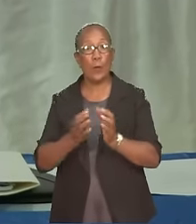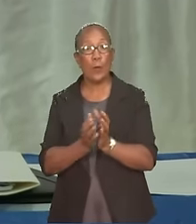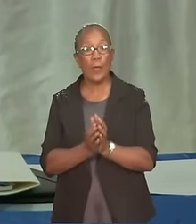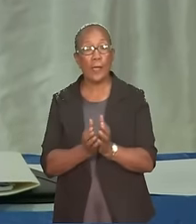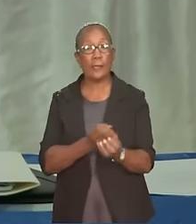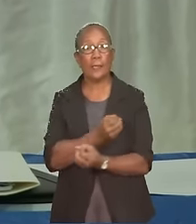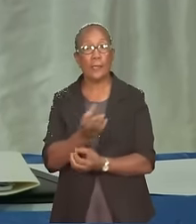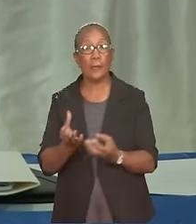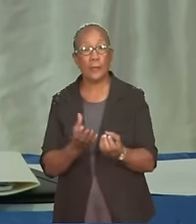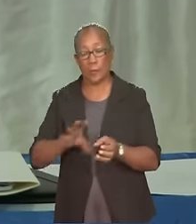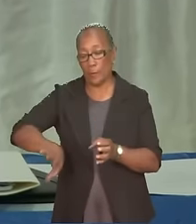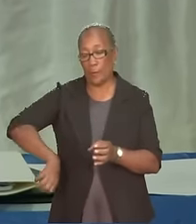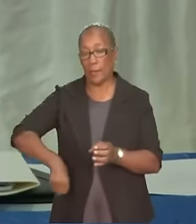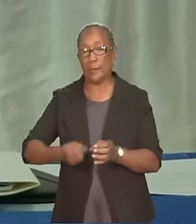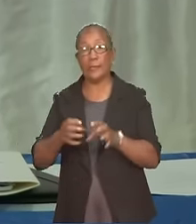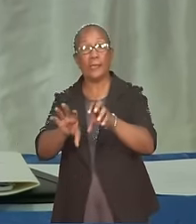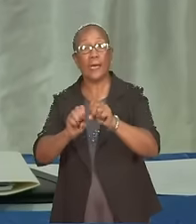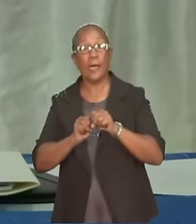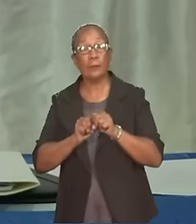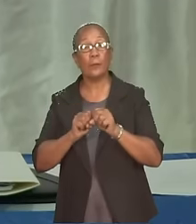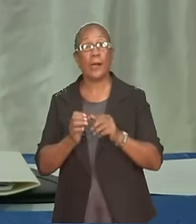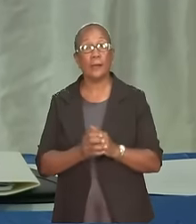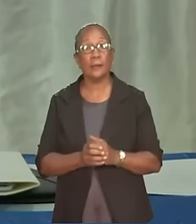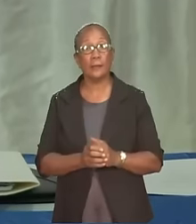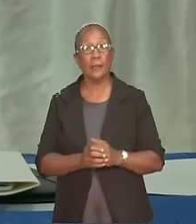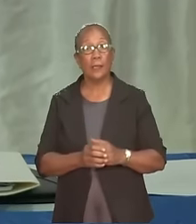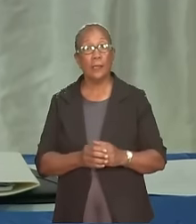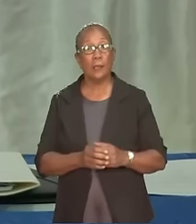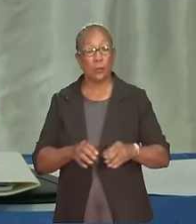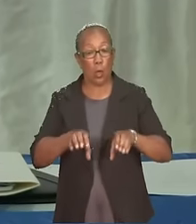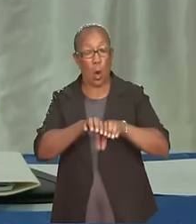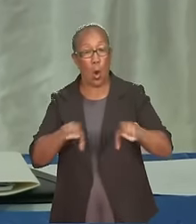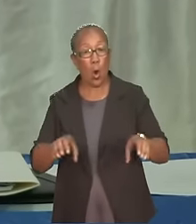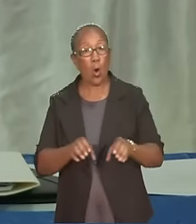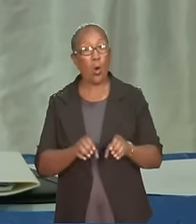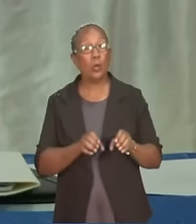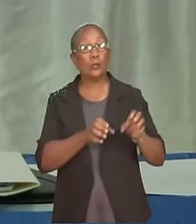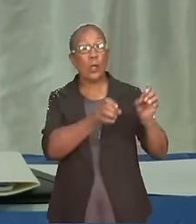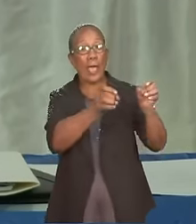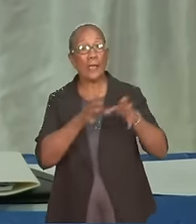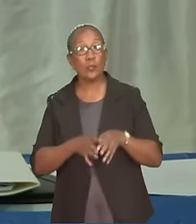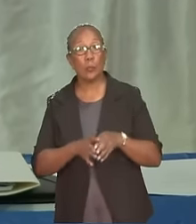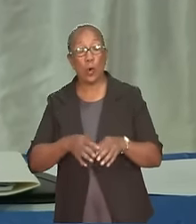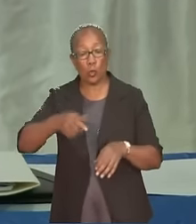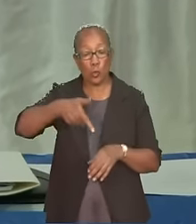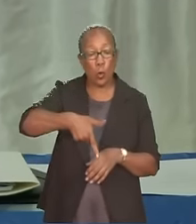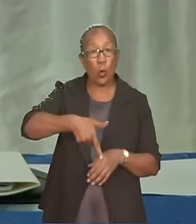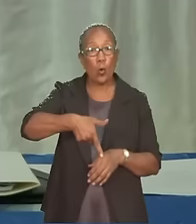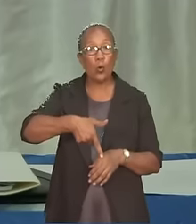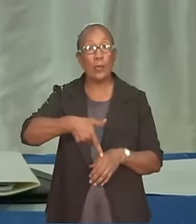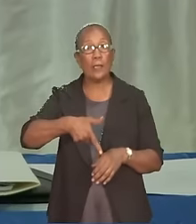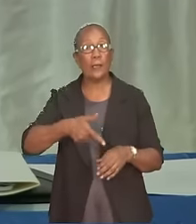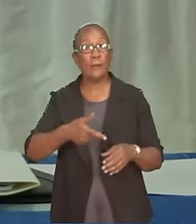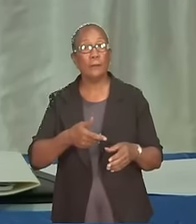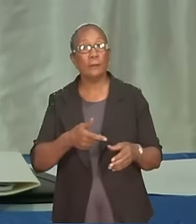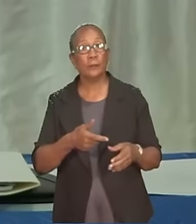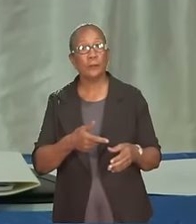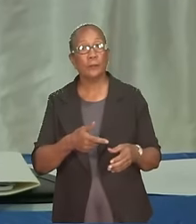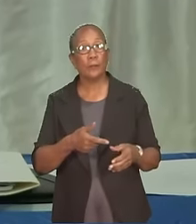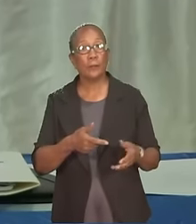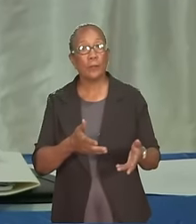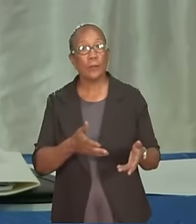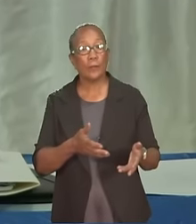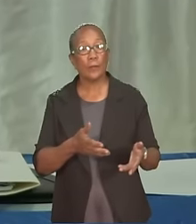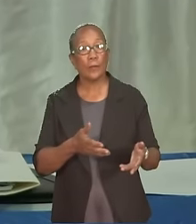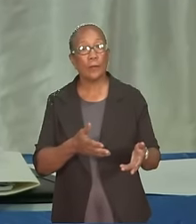criminaliteit aangepakt wordt. Bij houtexport, bij goudexport, bij olie. Maar ook wat te maken heeft